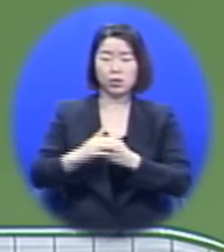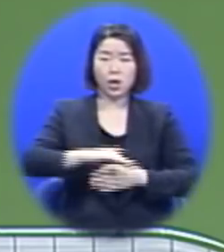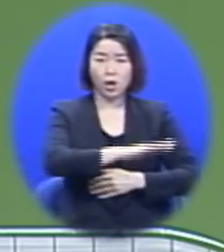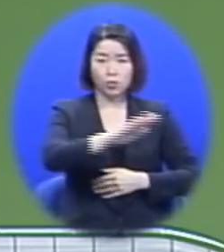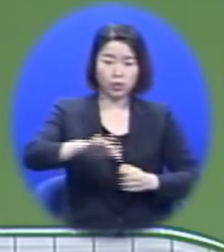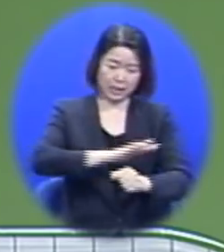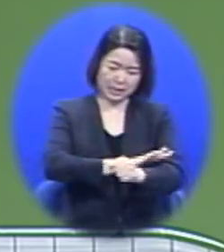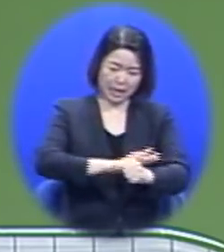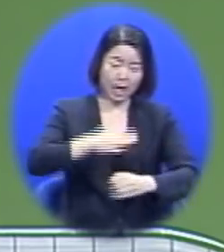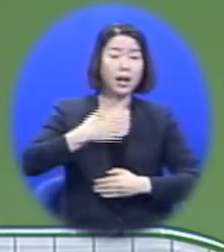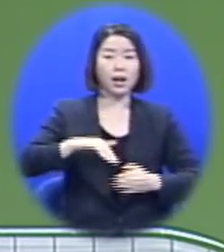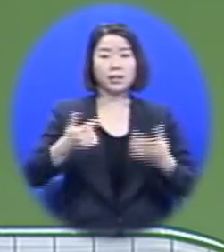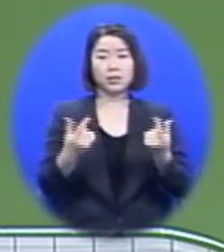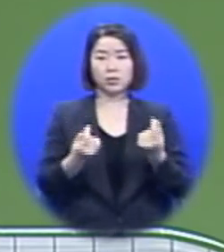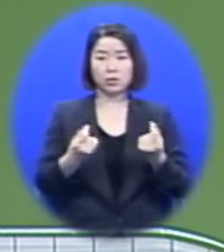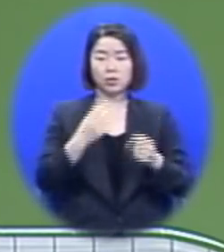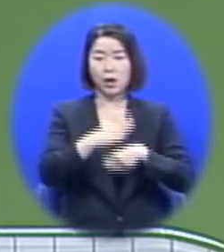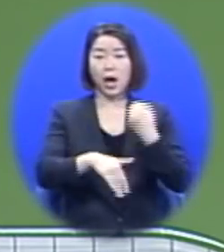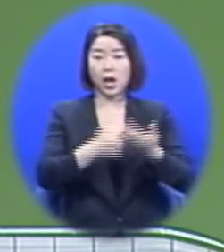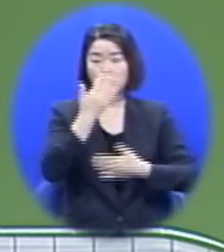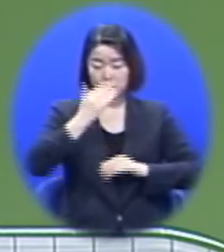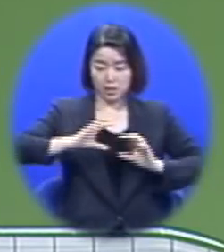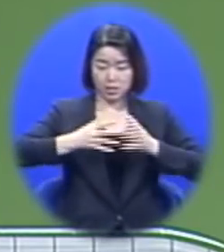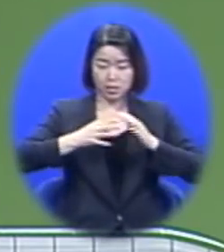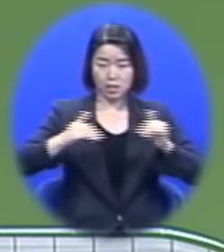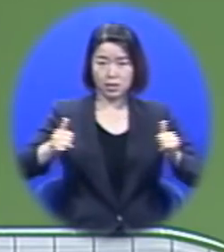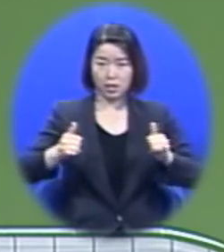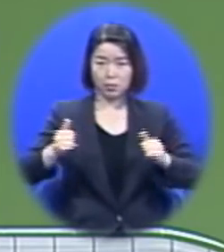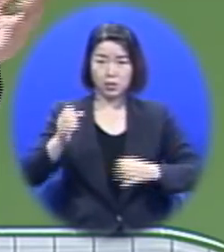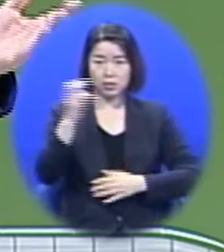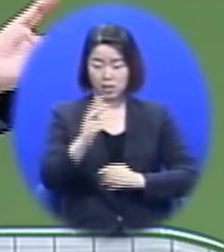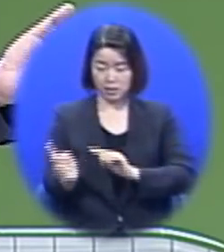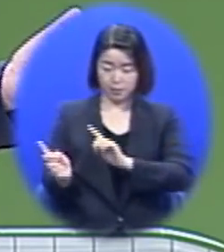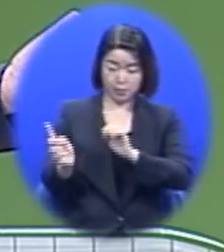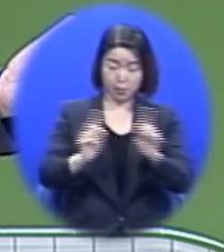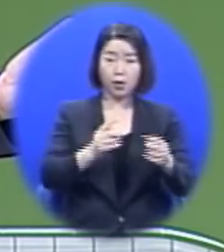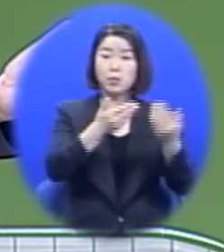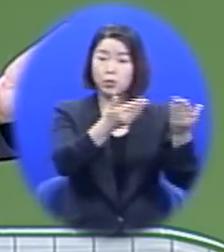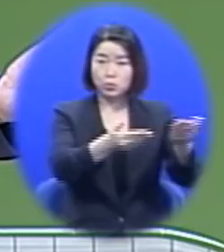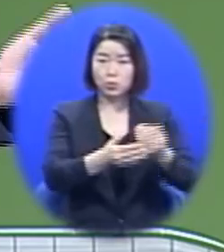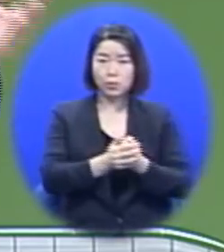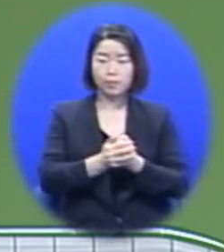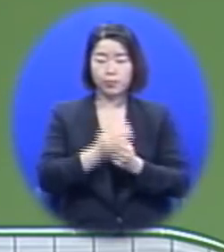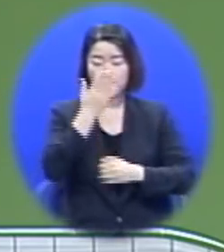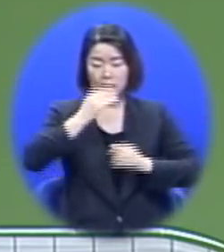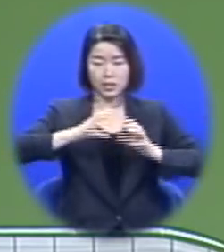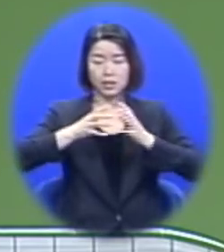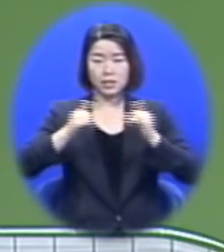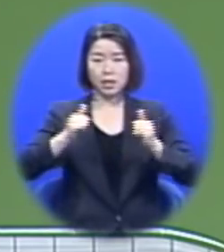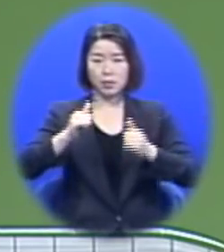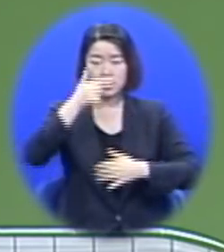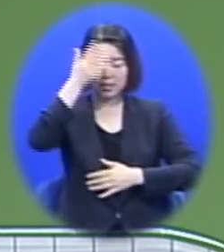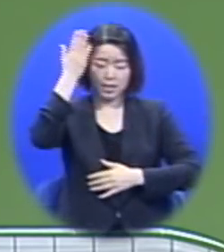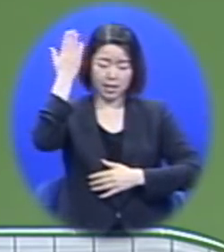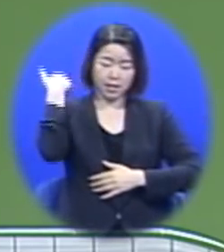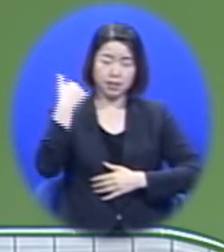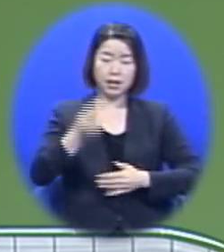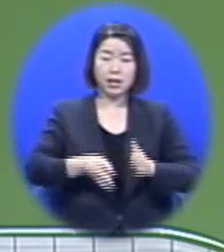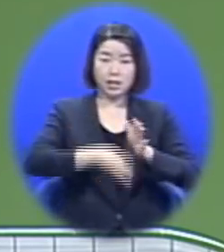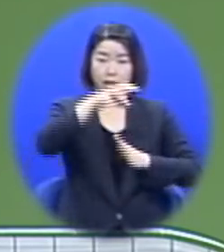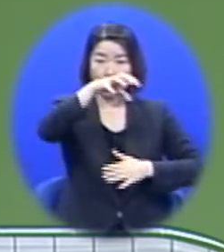것처럼 하나님은 이스라엘을 다시 회복시켜 주십니다. 이스라엘은 다시 옛날 예루살렘 땅으로